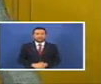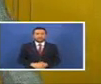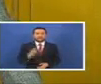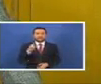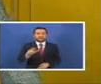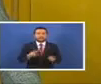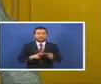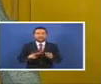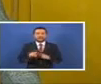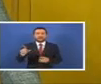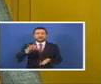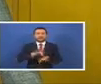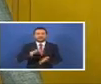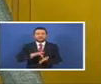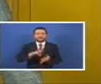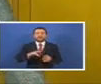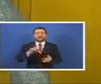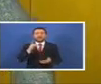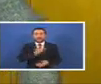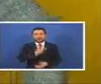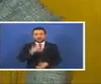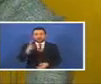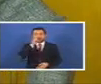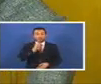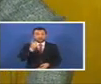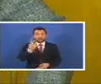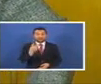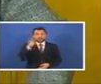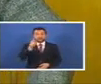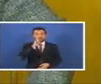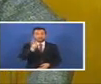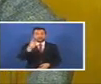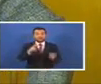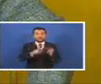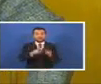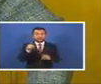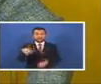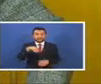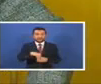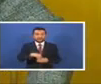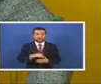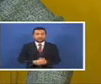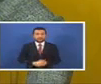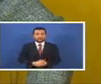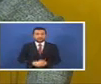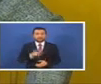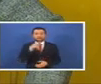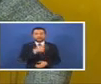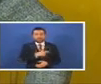CMK'nın Ceza Mahkemeleri Kanunu'nun 267. ve 102. maddelerinde